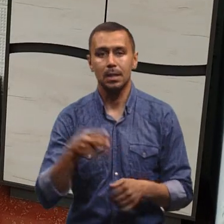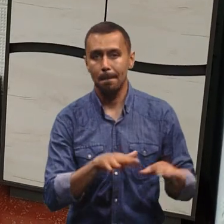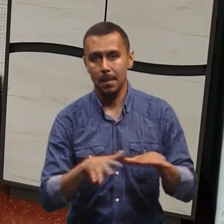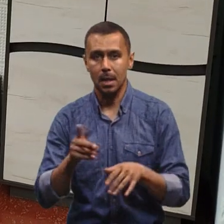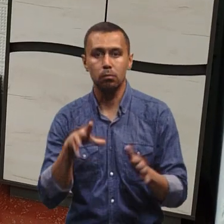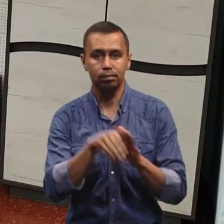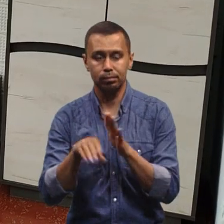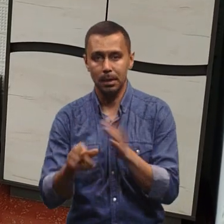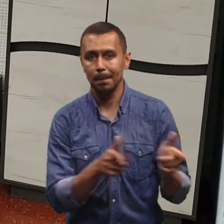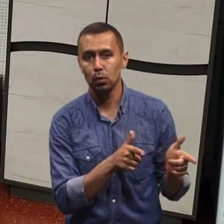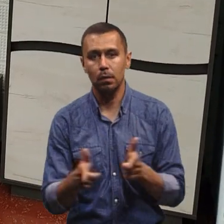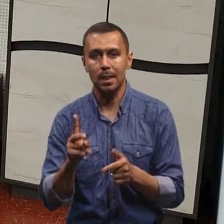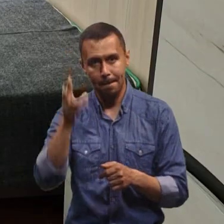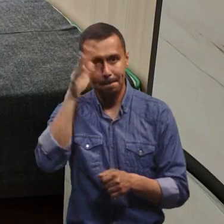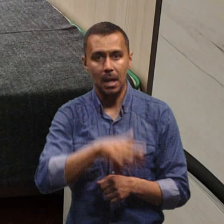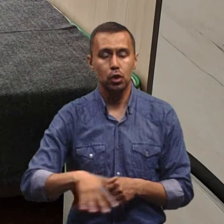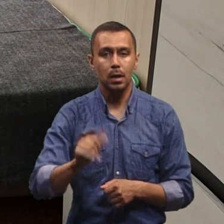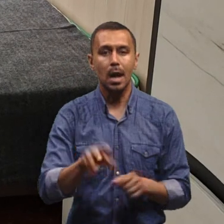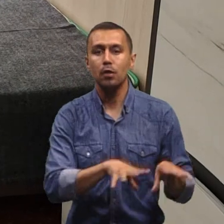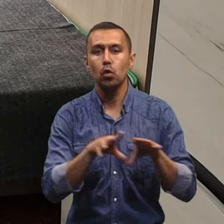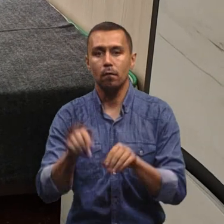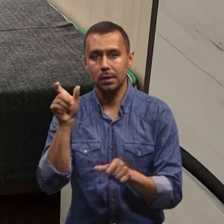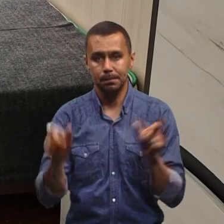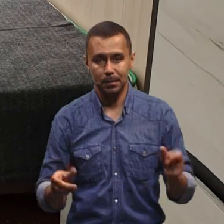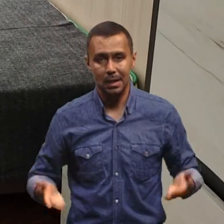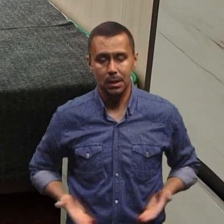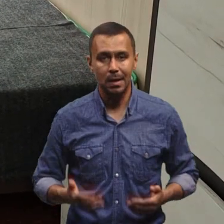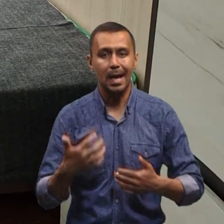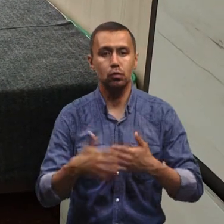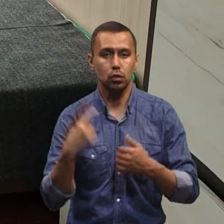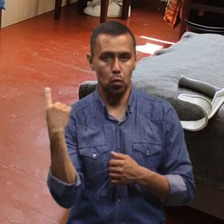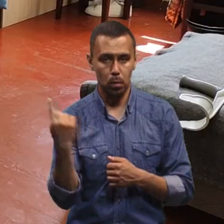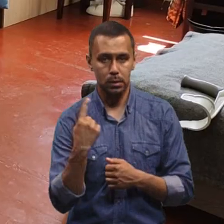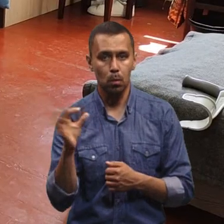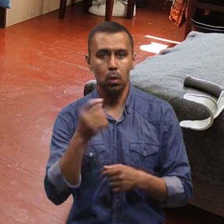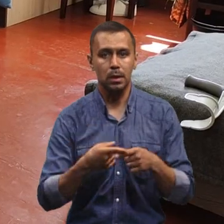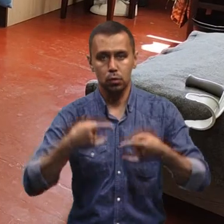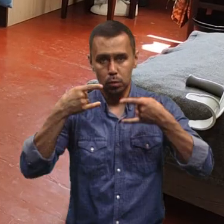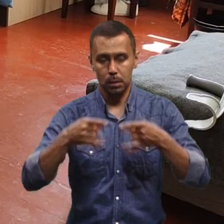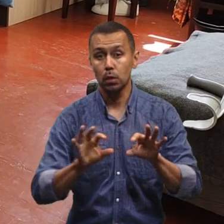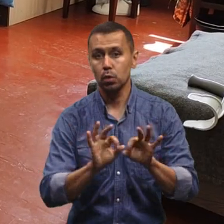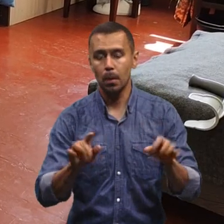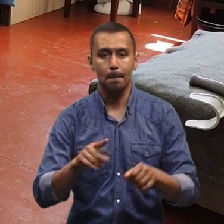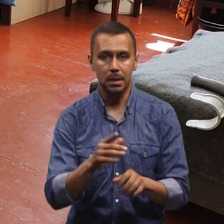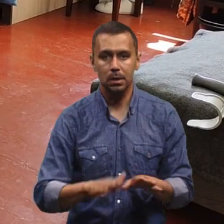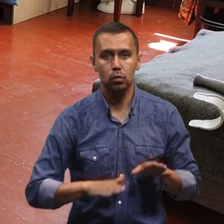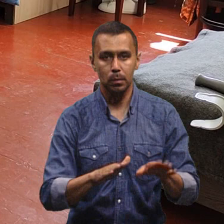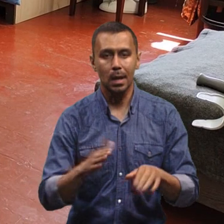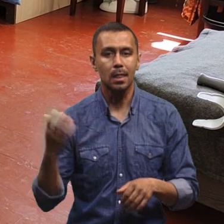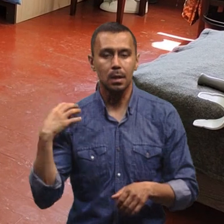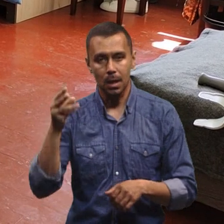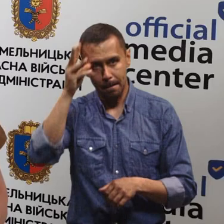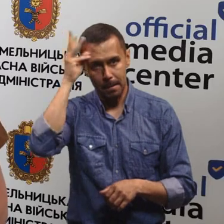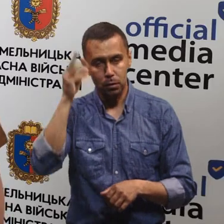місць для розселення підготували на Хмельниччині для евакуйованих жителів Херсонської області. Про це Суспільному розповів перший заступник